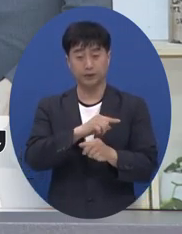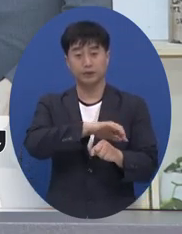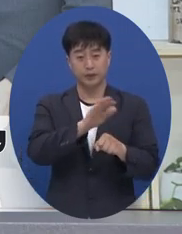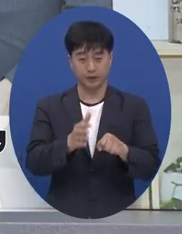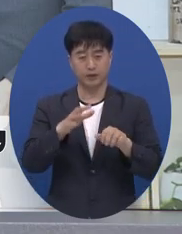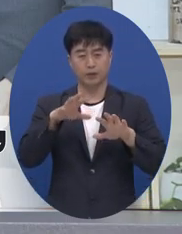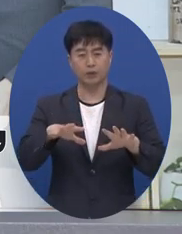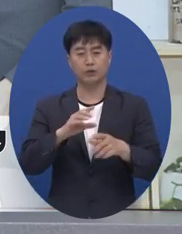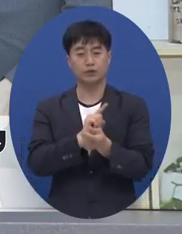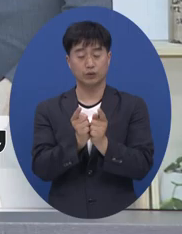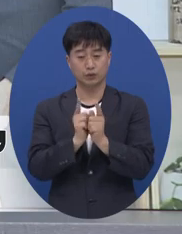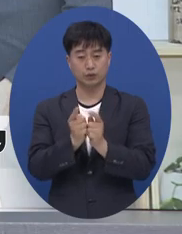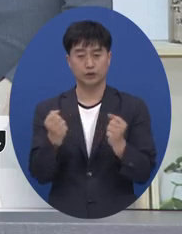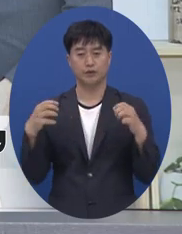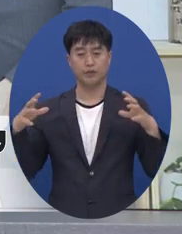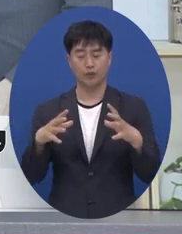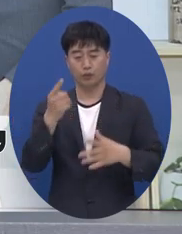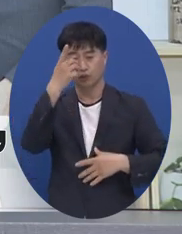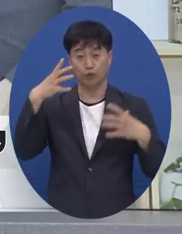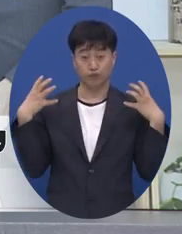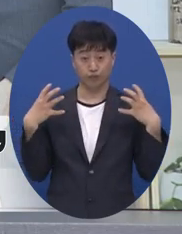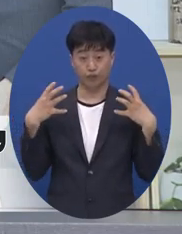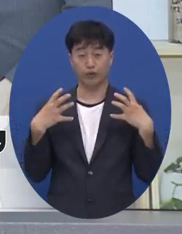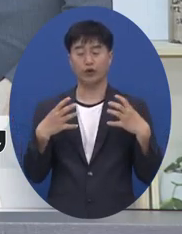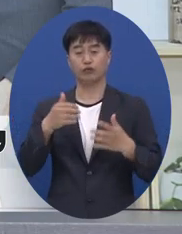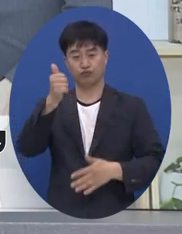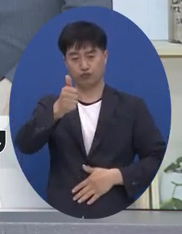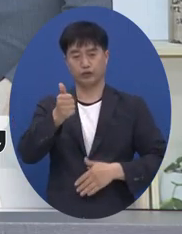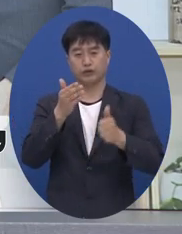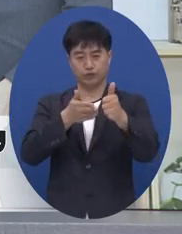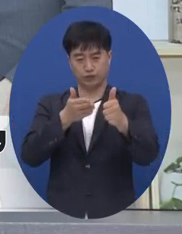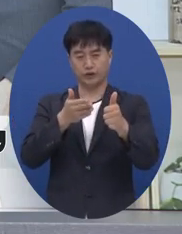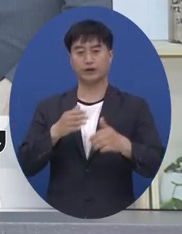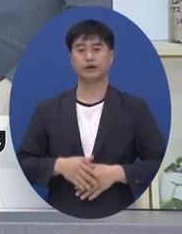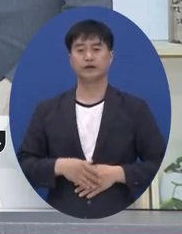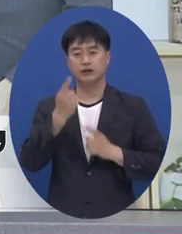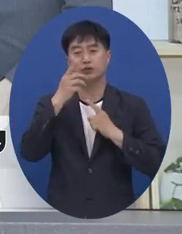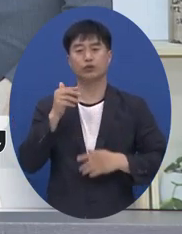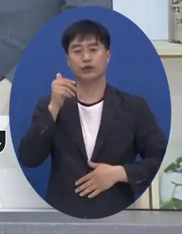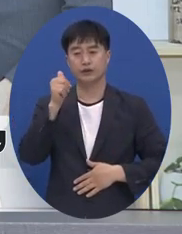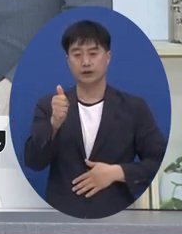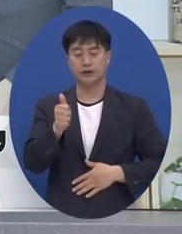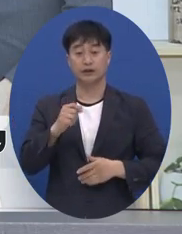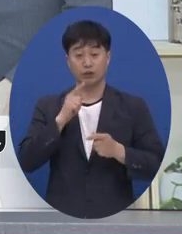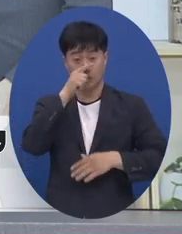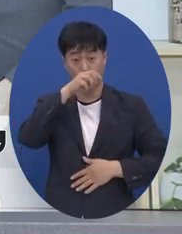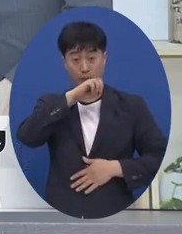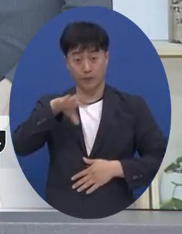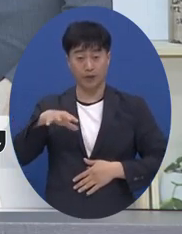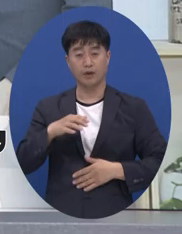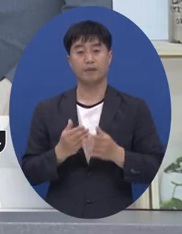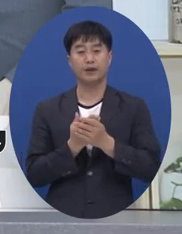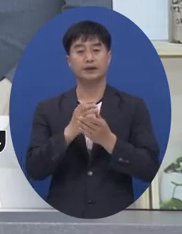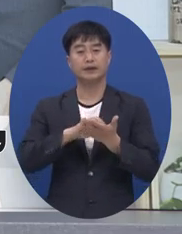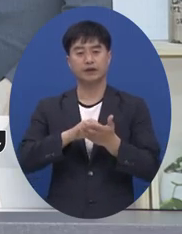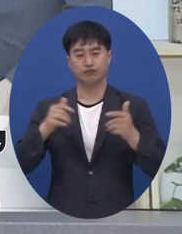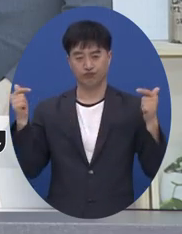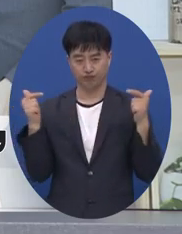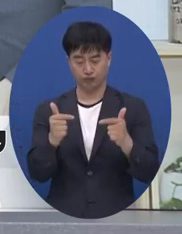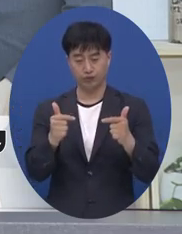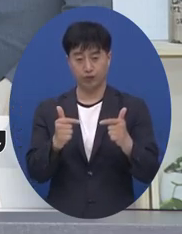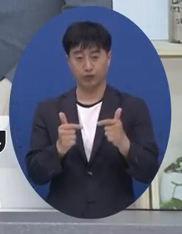협력하고 정부의 사업 주체로 나서줄 것을 함께 촉구했습니다. 이재명 경기도지사는 쓰레기 발생량을 아예